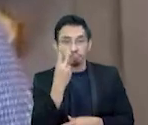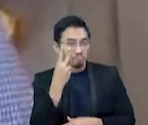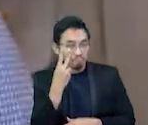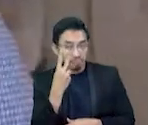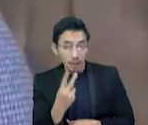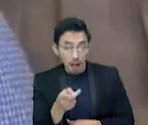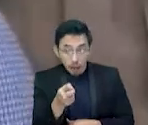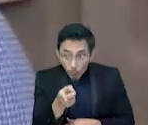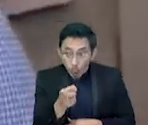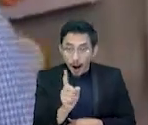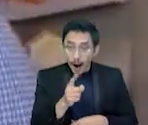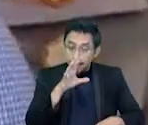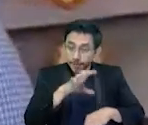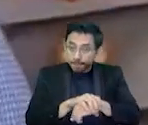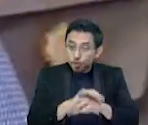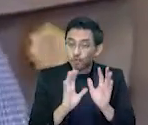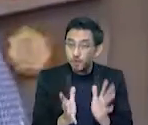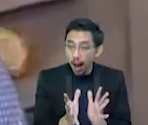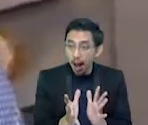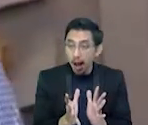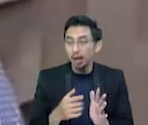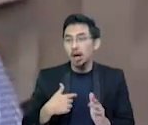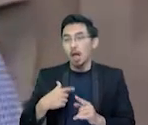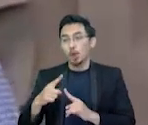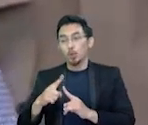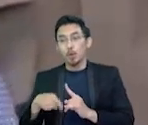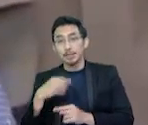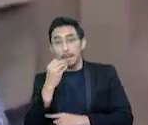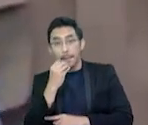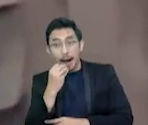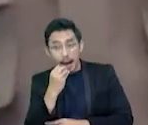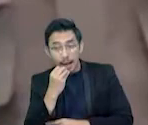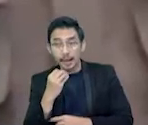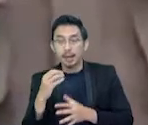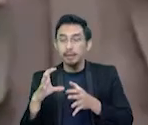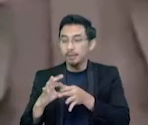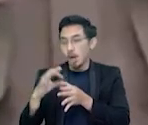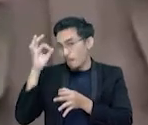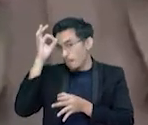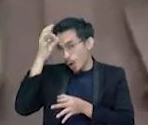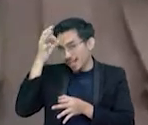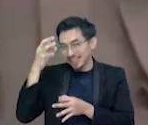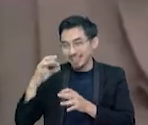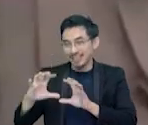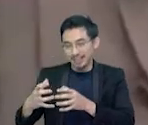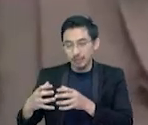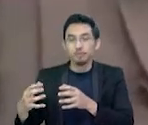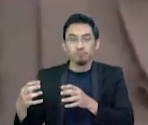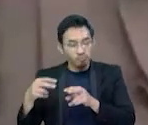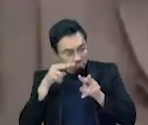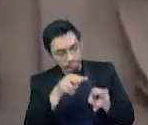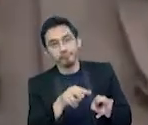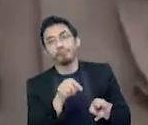itu Satgas pangan dan juga pihak kepolisian harus melaksanakan akselerasi